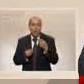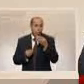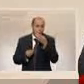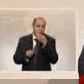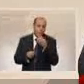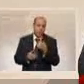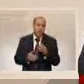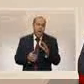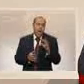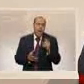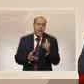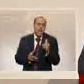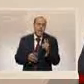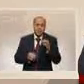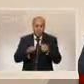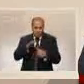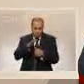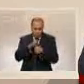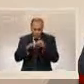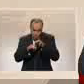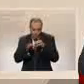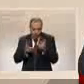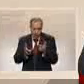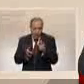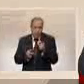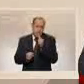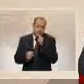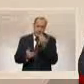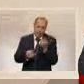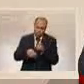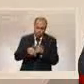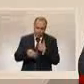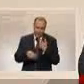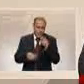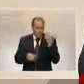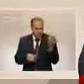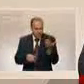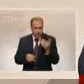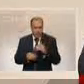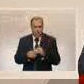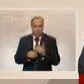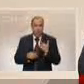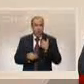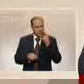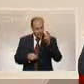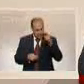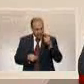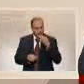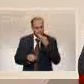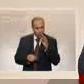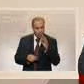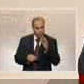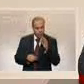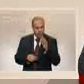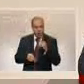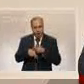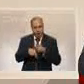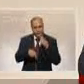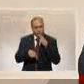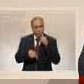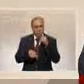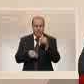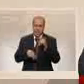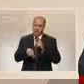لي عش مترشح للرياسه توا مازال بكري قدامك العمر نقوللهم صحيح قدامي العمر اما